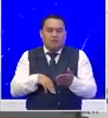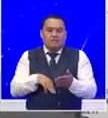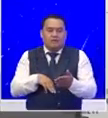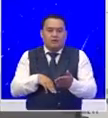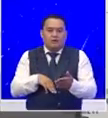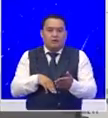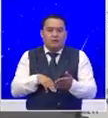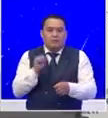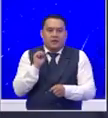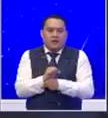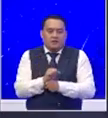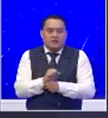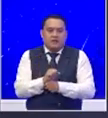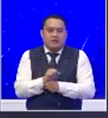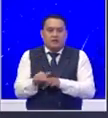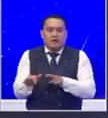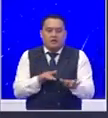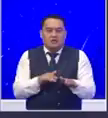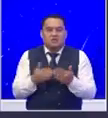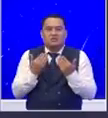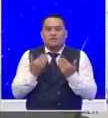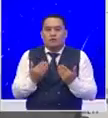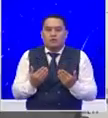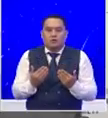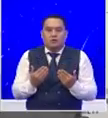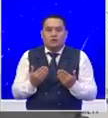виде приостановления деятельности. На сегодняшний